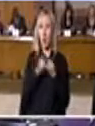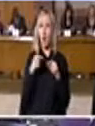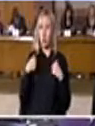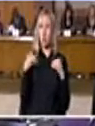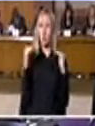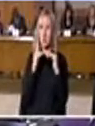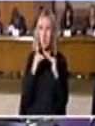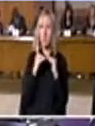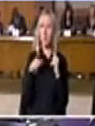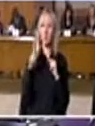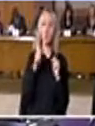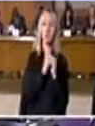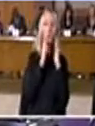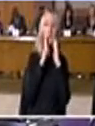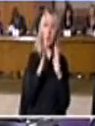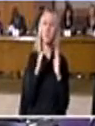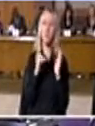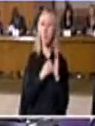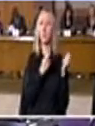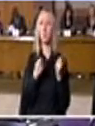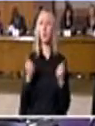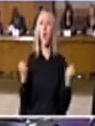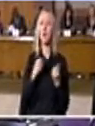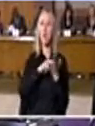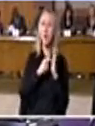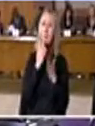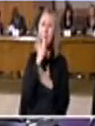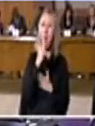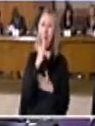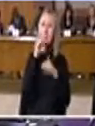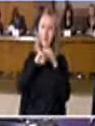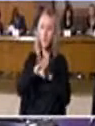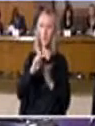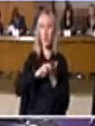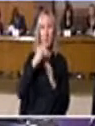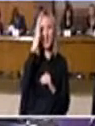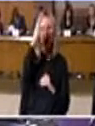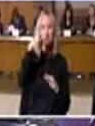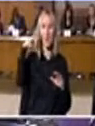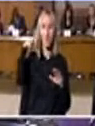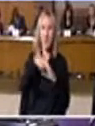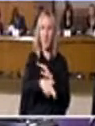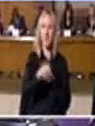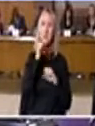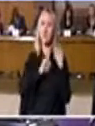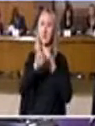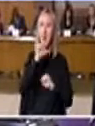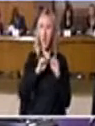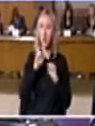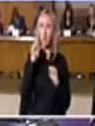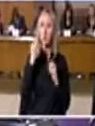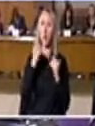sa poverenicom da je potrebno donošenje akcionog plana za sprovođenje strategije prevencije i zaštite od